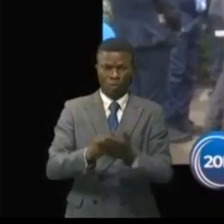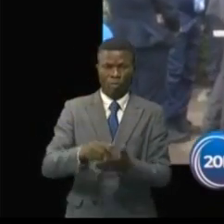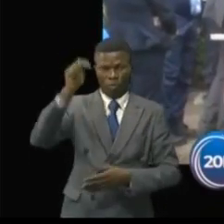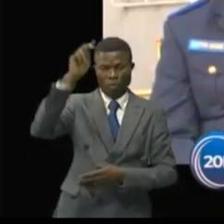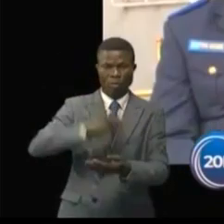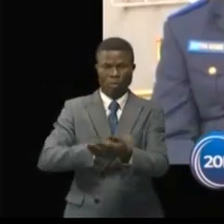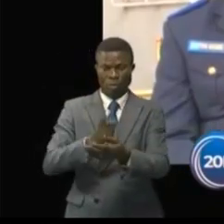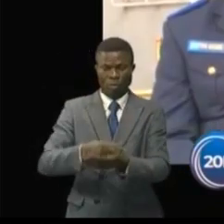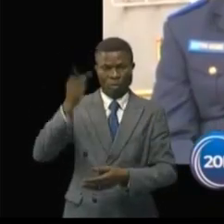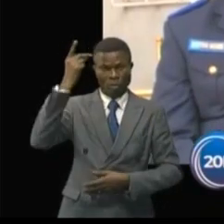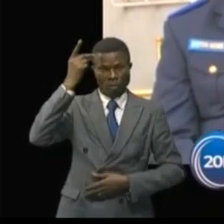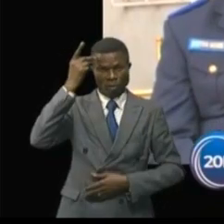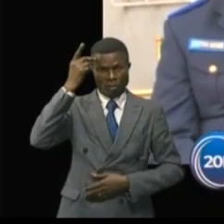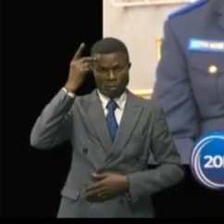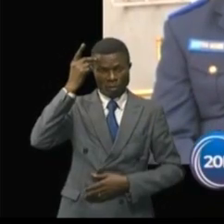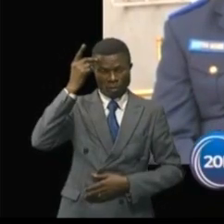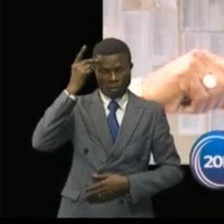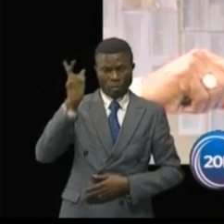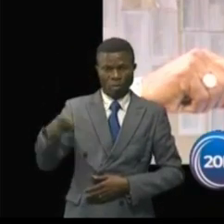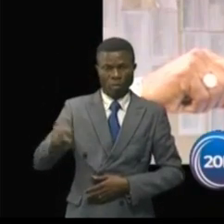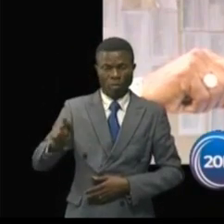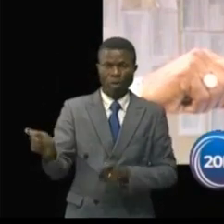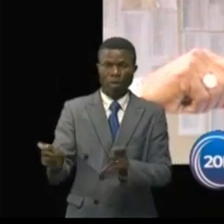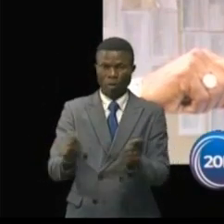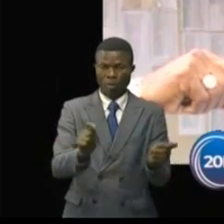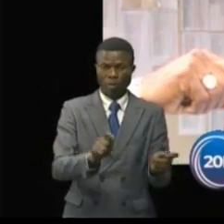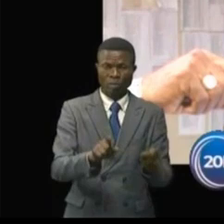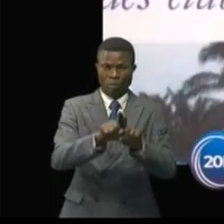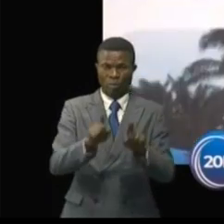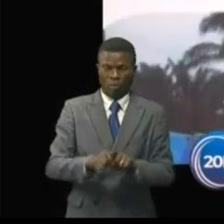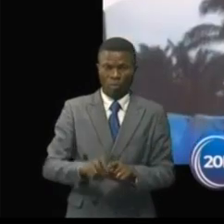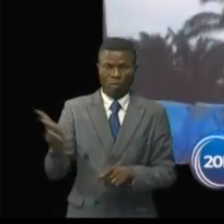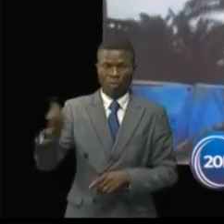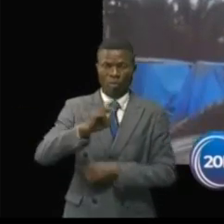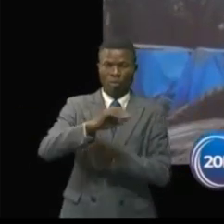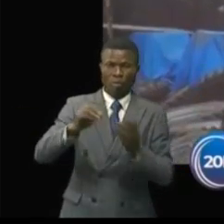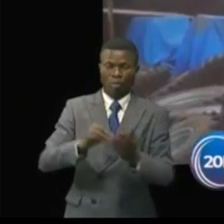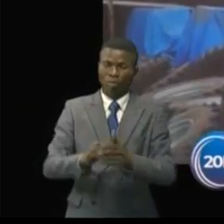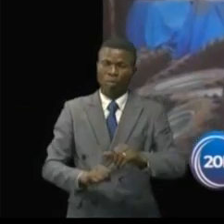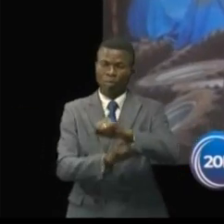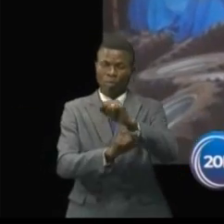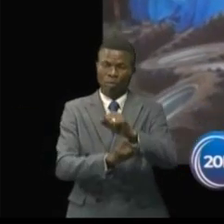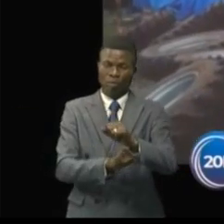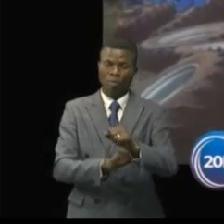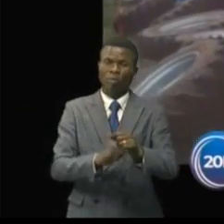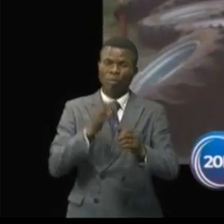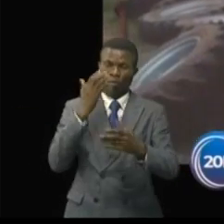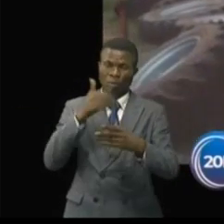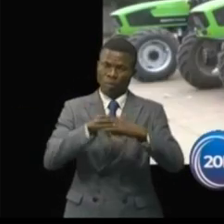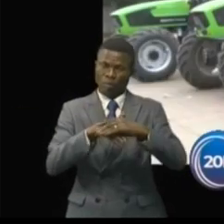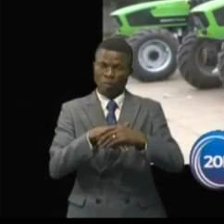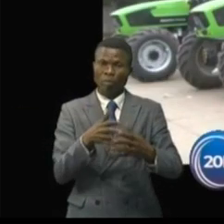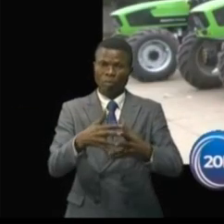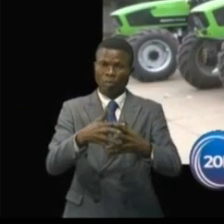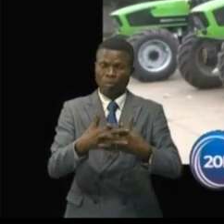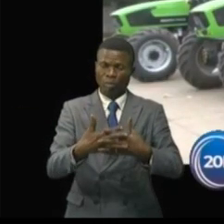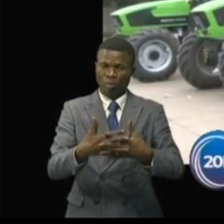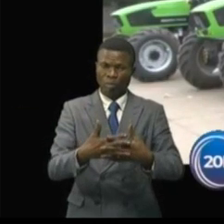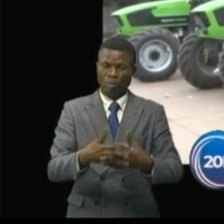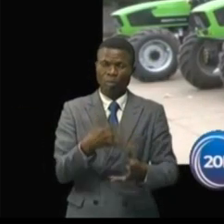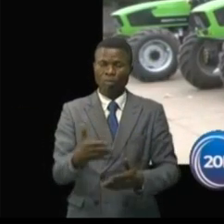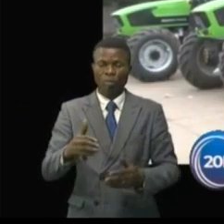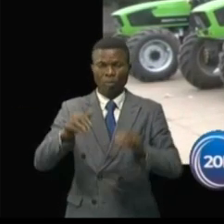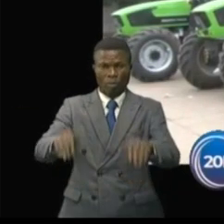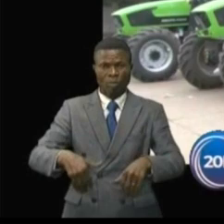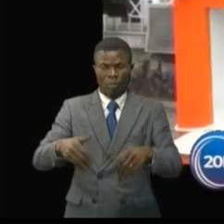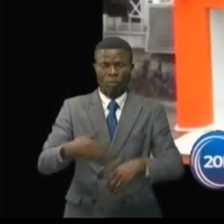Kivu, Kinshasa, la province de Tanganyika, ainsi que celle du Kasaï Central. Cet appui constituait principalement des engins et outils agricoles,